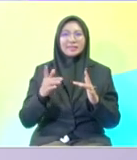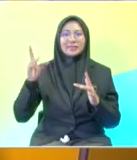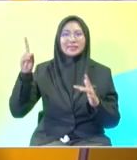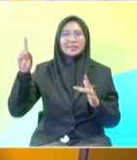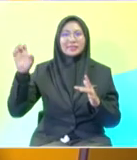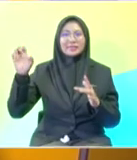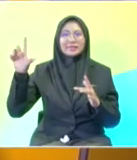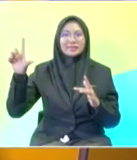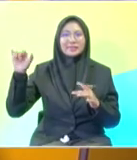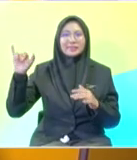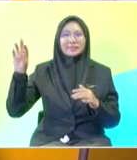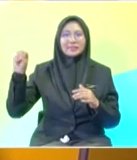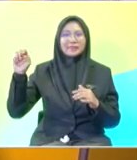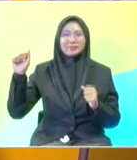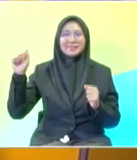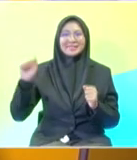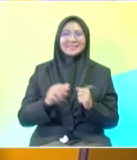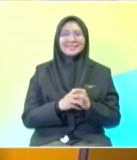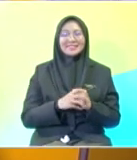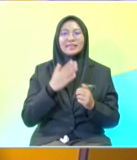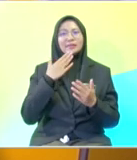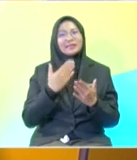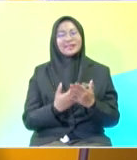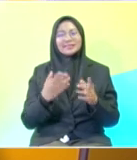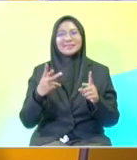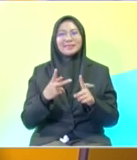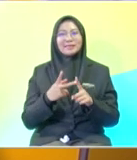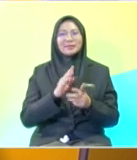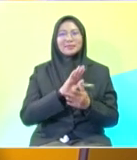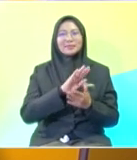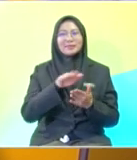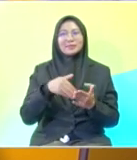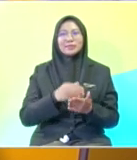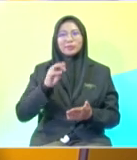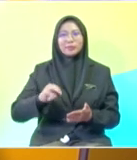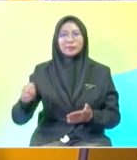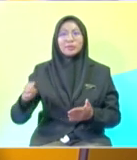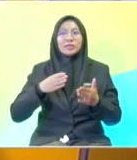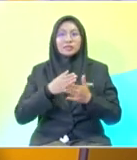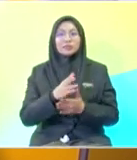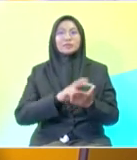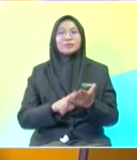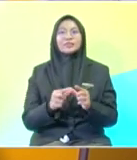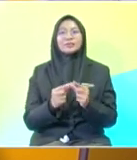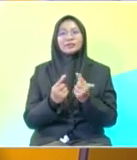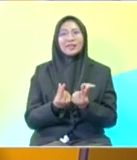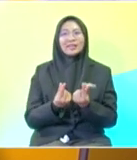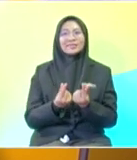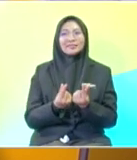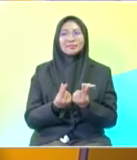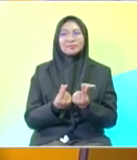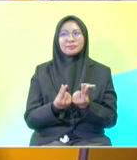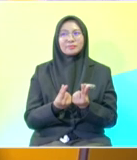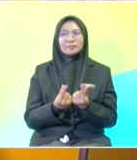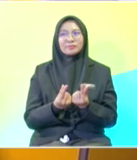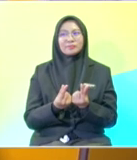terima kasih ustad Terima kasih para penonton setiap episode kita pada hari ini terus membaca Alquran dan siapa baca Alquran Anda adalah orang yang terbaik dan siapa